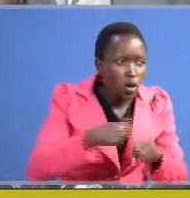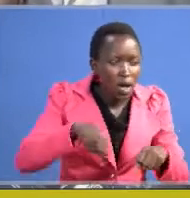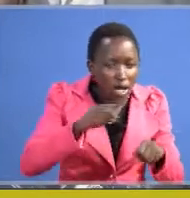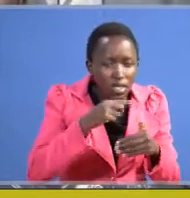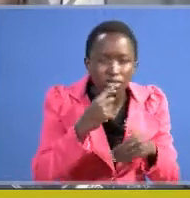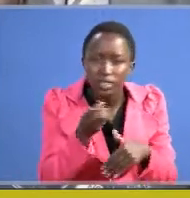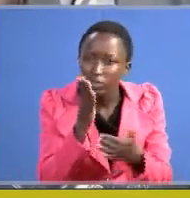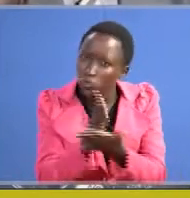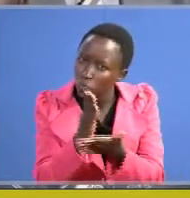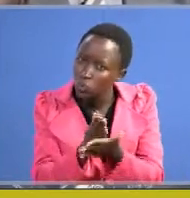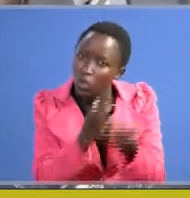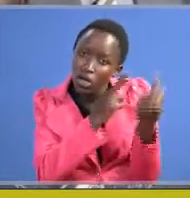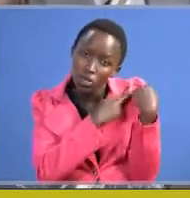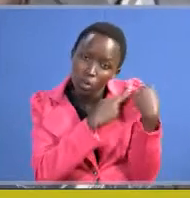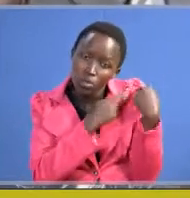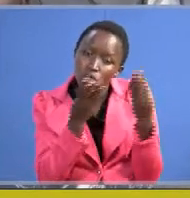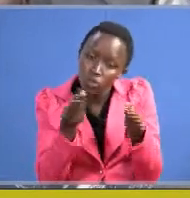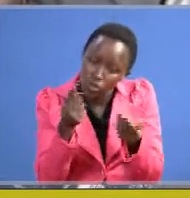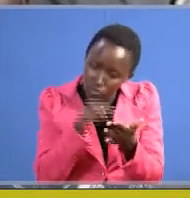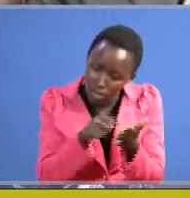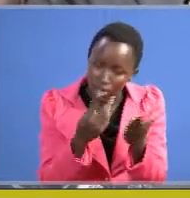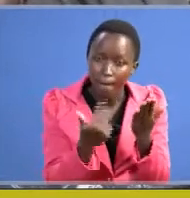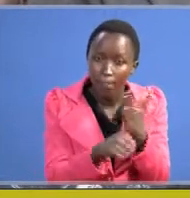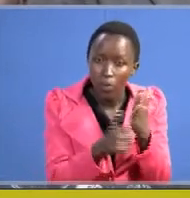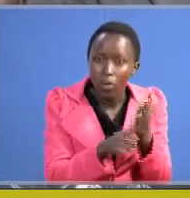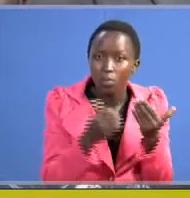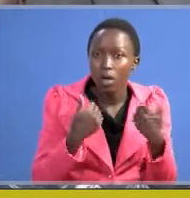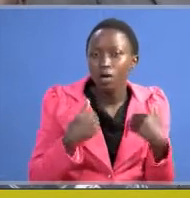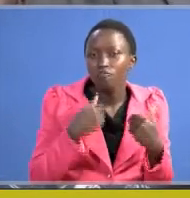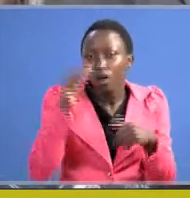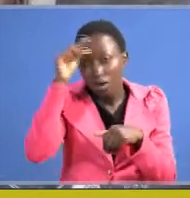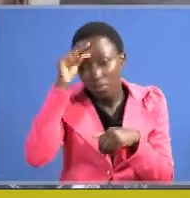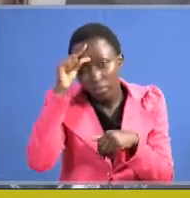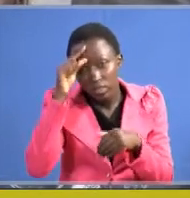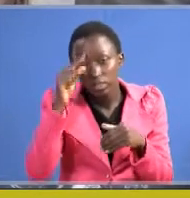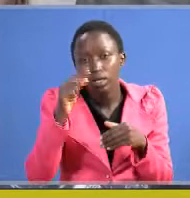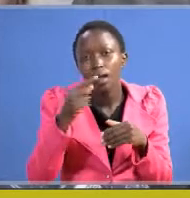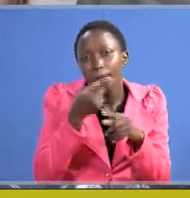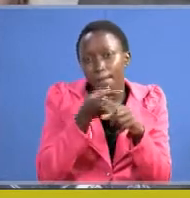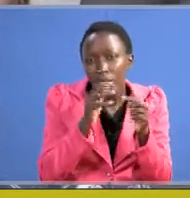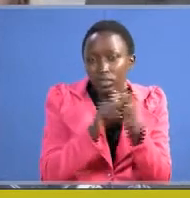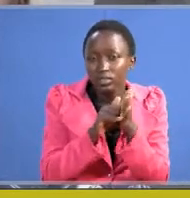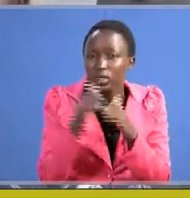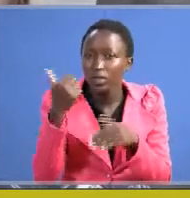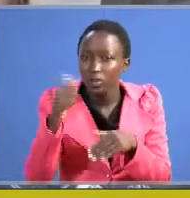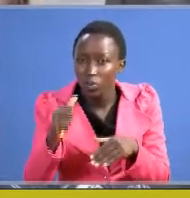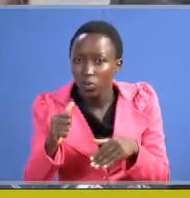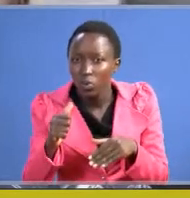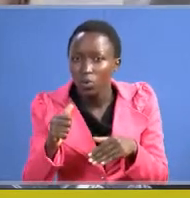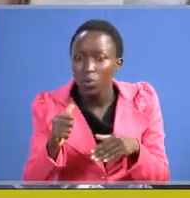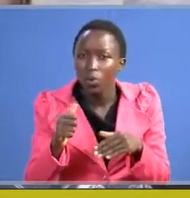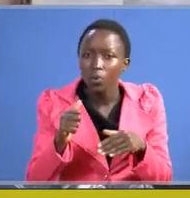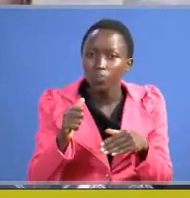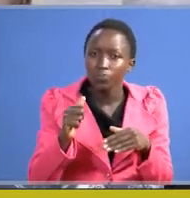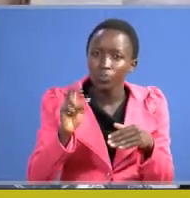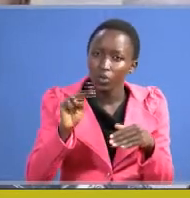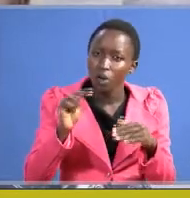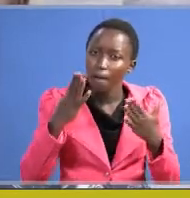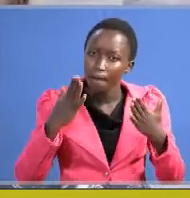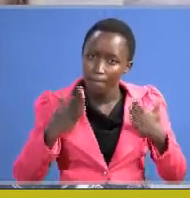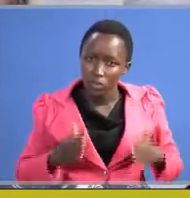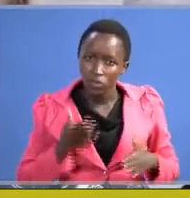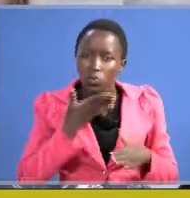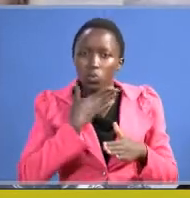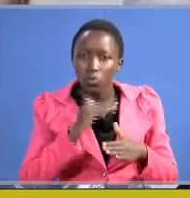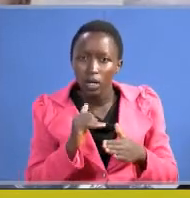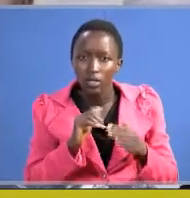ya kwamba jukumu la kusuluhisha hili jambo liko na serikali. Na hakuna mtu ambaye anataka fujo. Na hakuna mtu, na